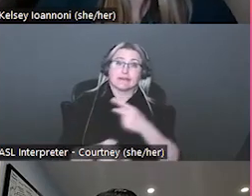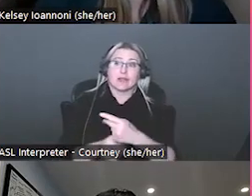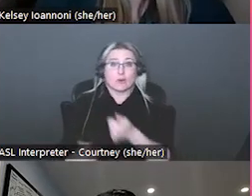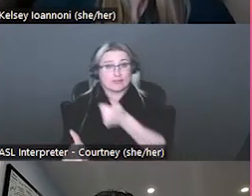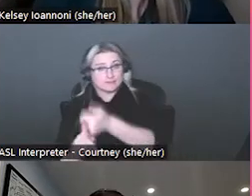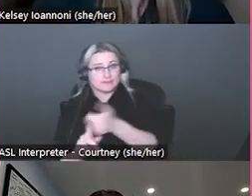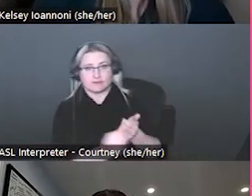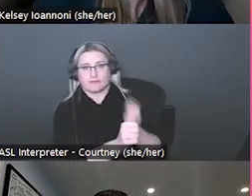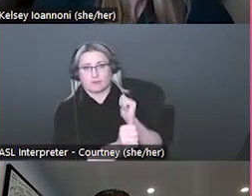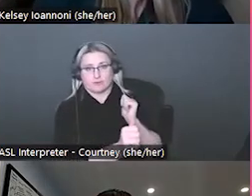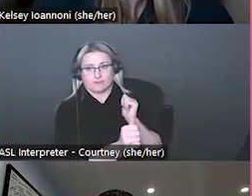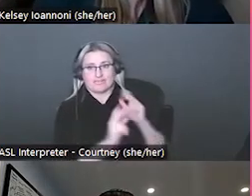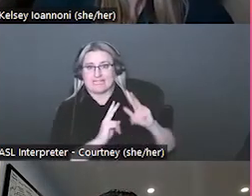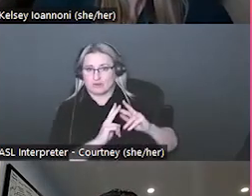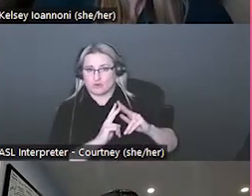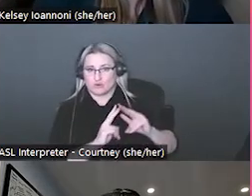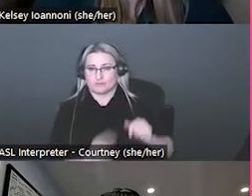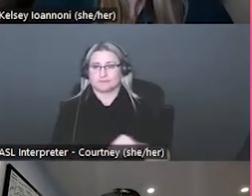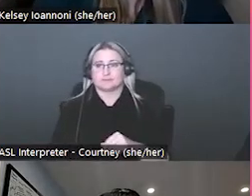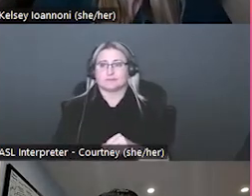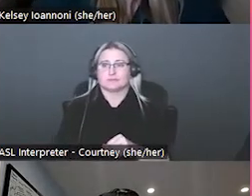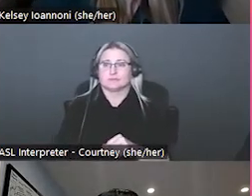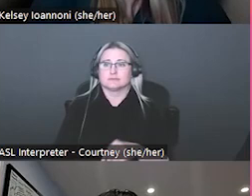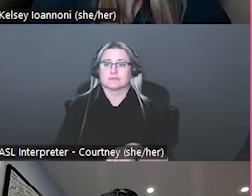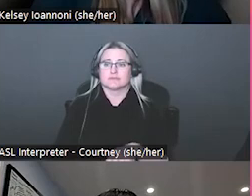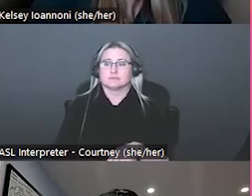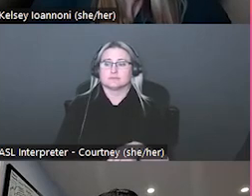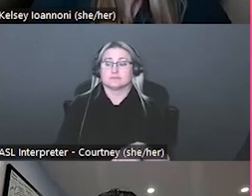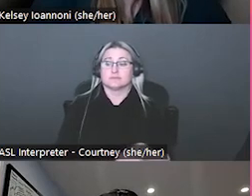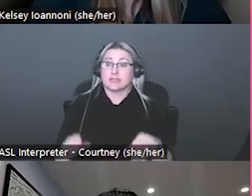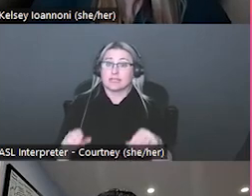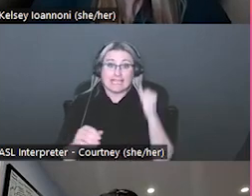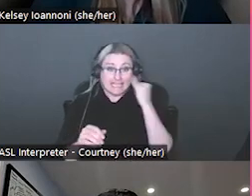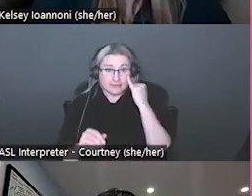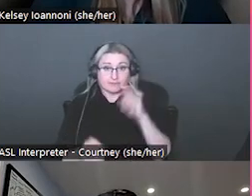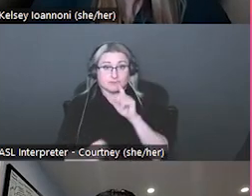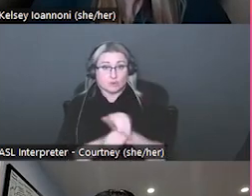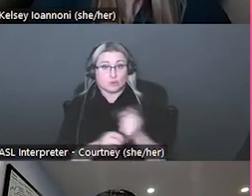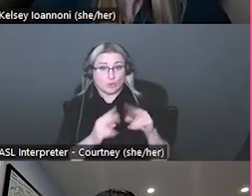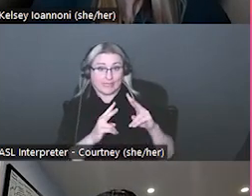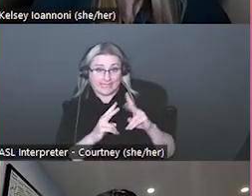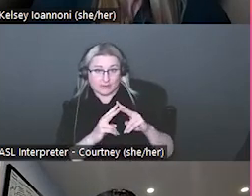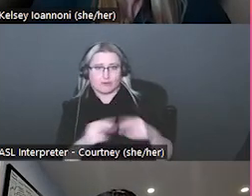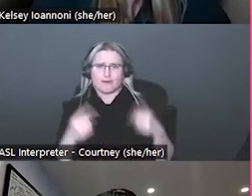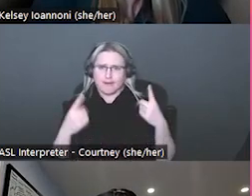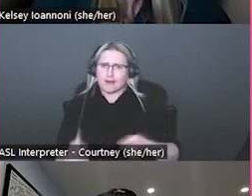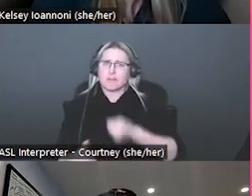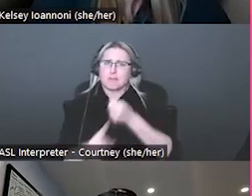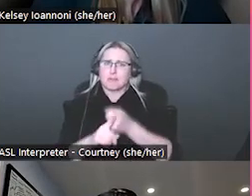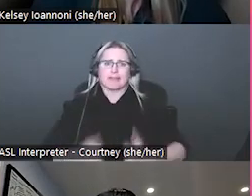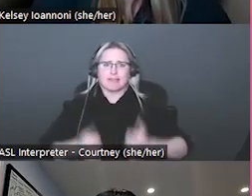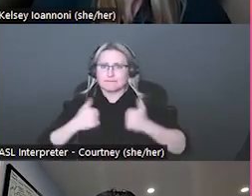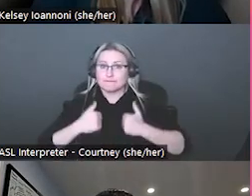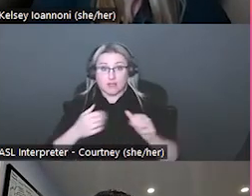médecin leur avait refusé des soins ou même qu'elle-même évitait de recourir à des soins, ce qui peut avoir des